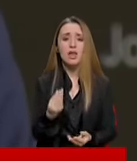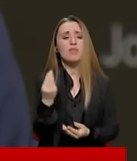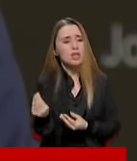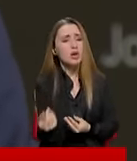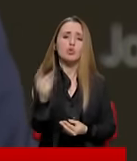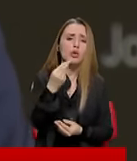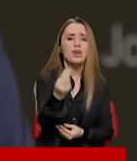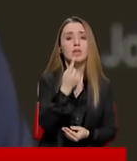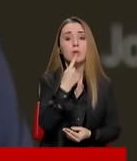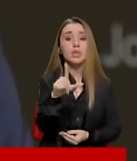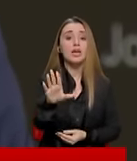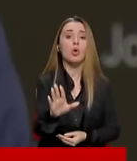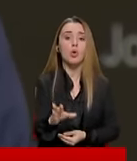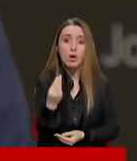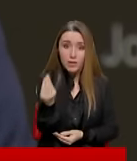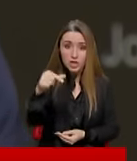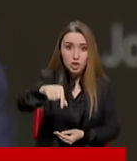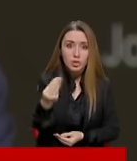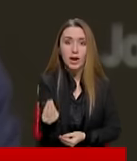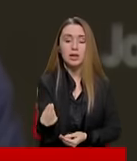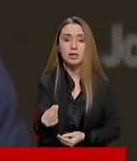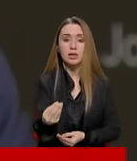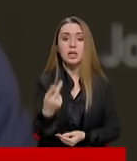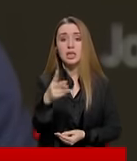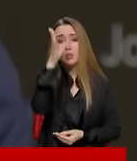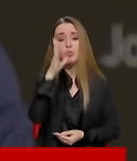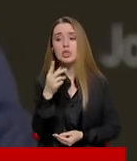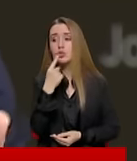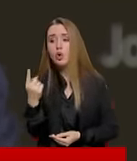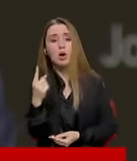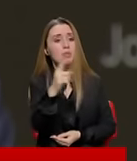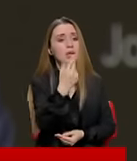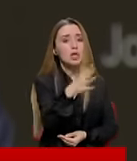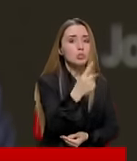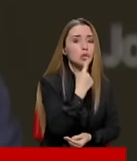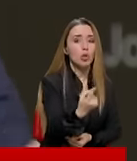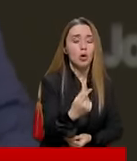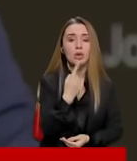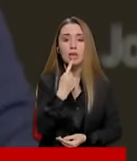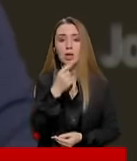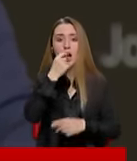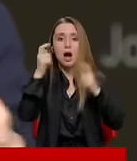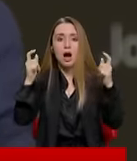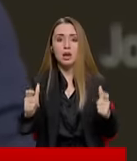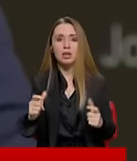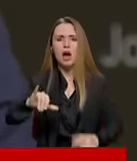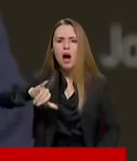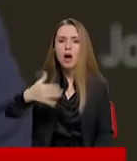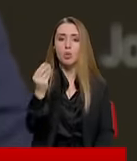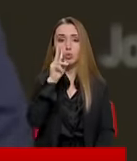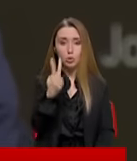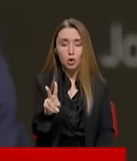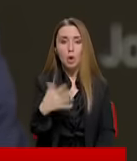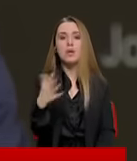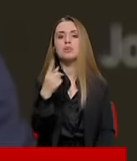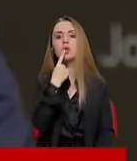edeceğim demenize gerek yok ki verin biri 2.500 diyor biri 5.000 diyor Demek ki Ankara'daki daha vahim olduğunu görüyor